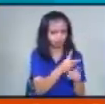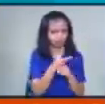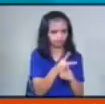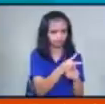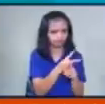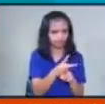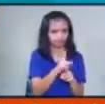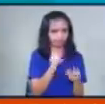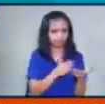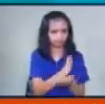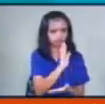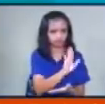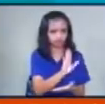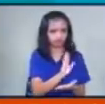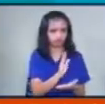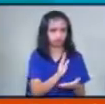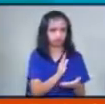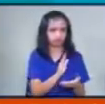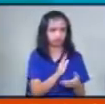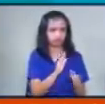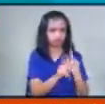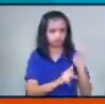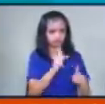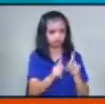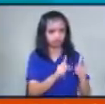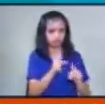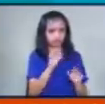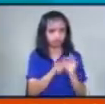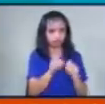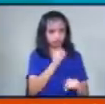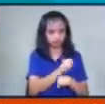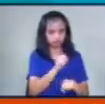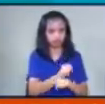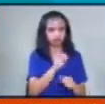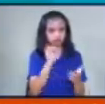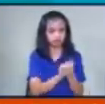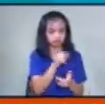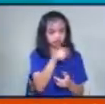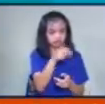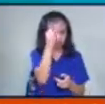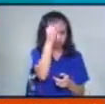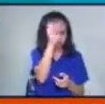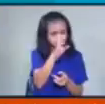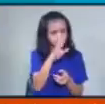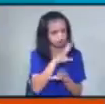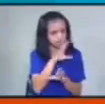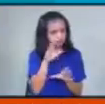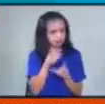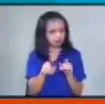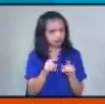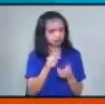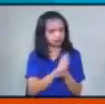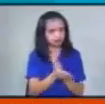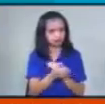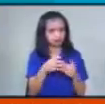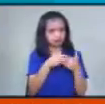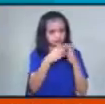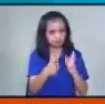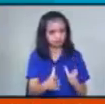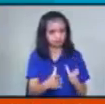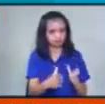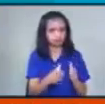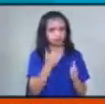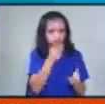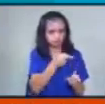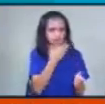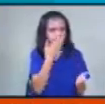the rights of your people, of your men. Yan yung trabaho ng isang leader. Sir, ikaw ay kinukonsider nila bilang leader nila. As a